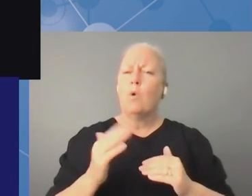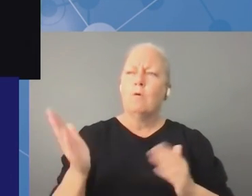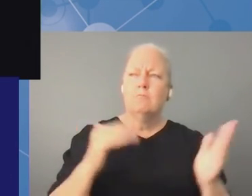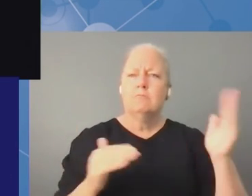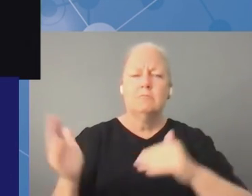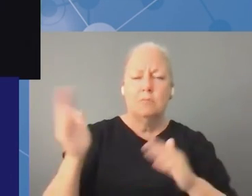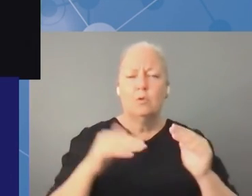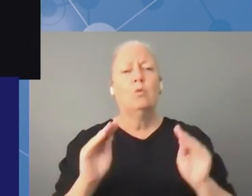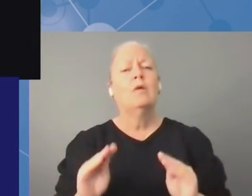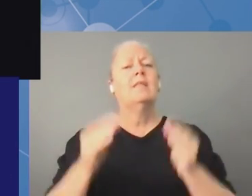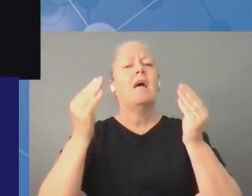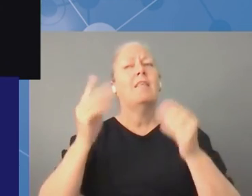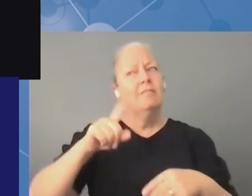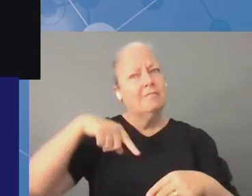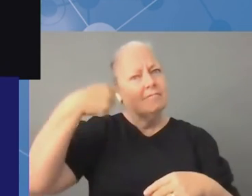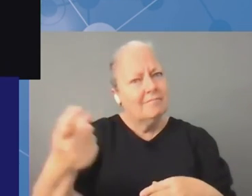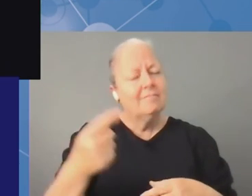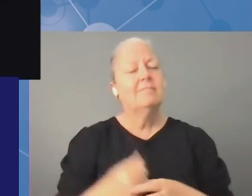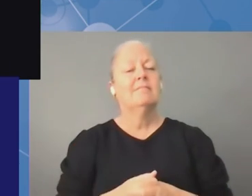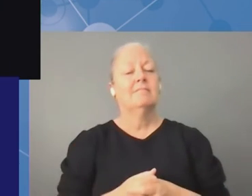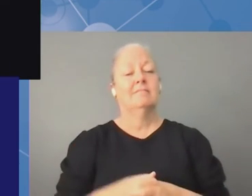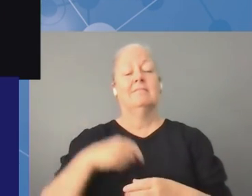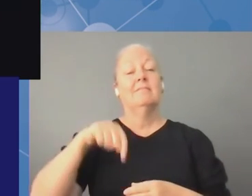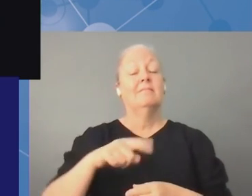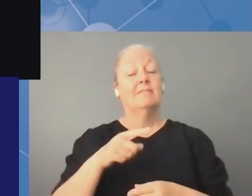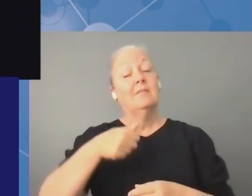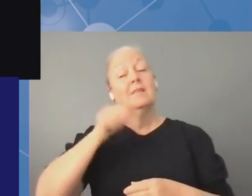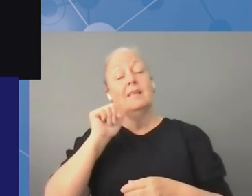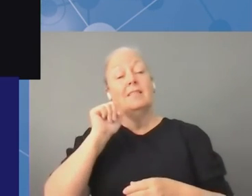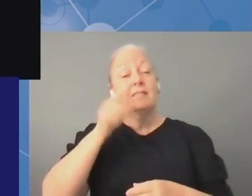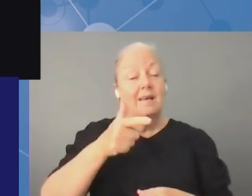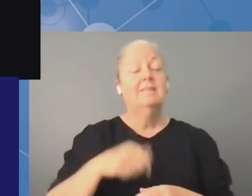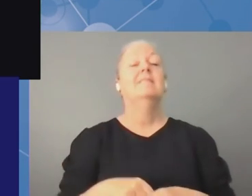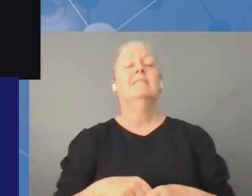Наше участие в организации IGF было